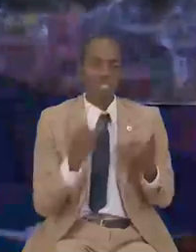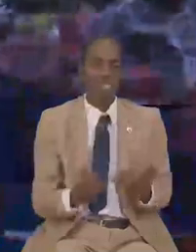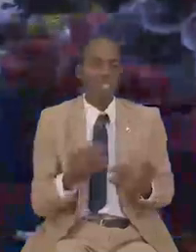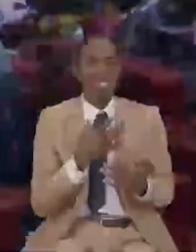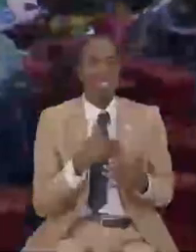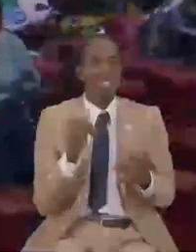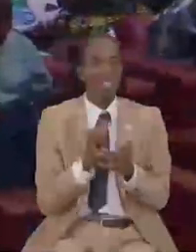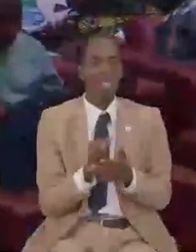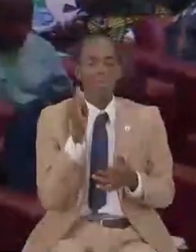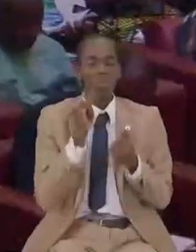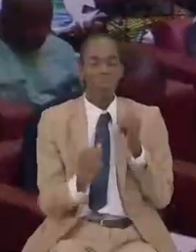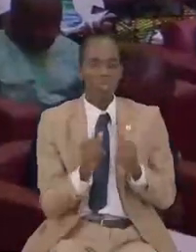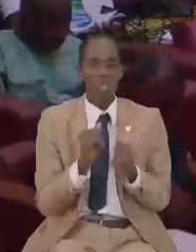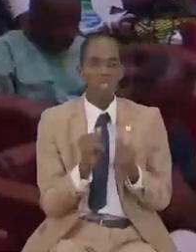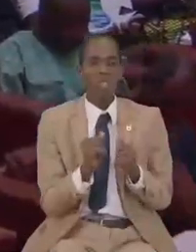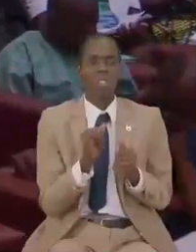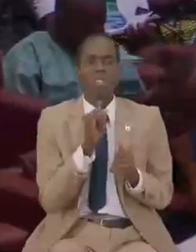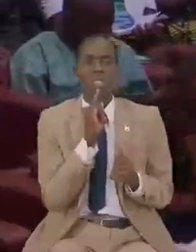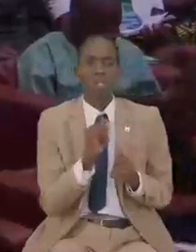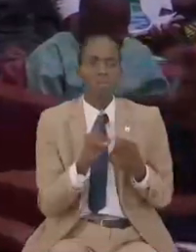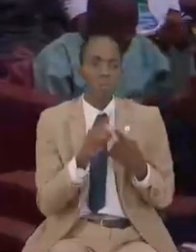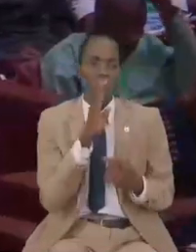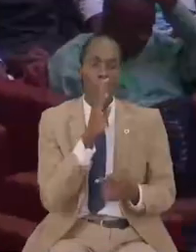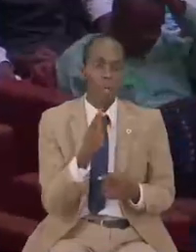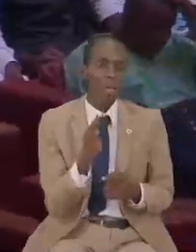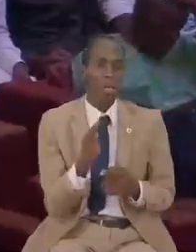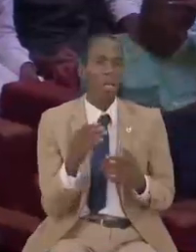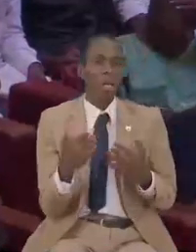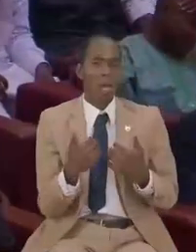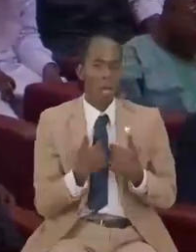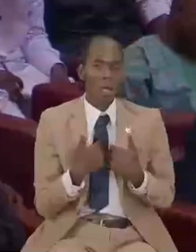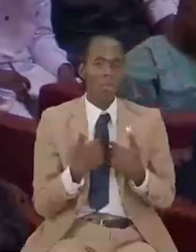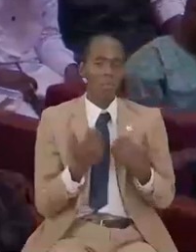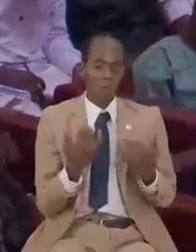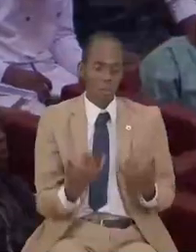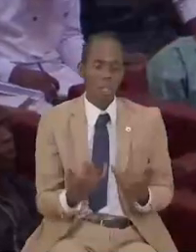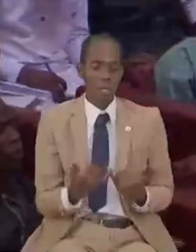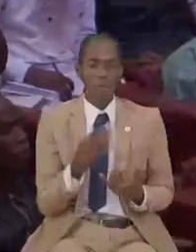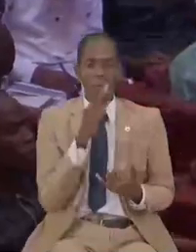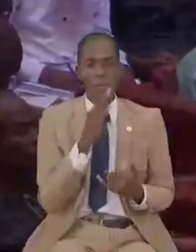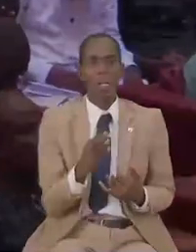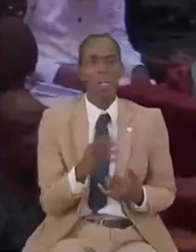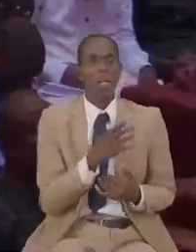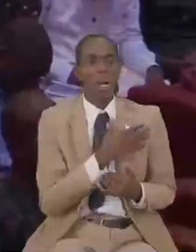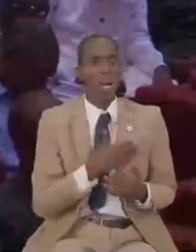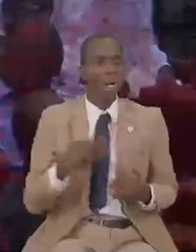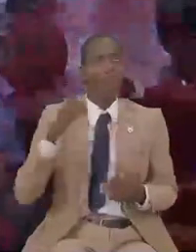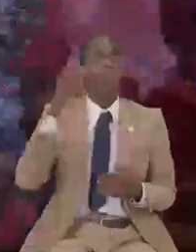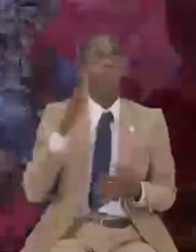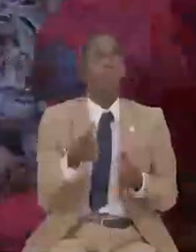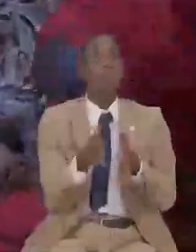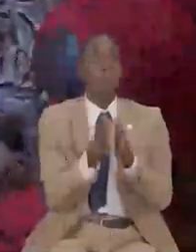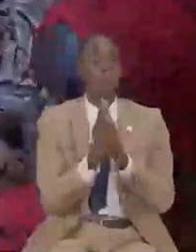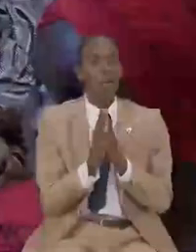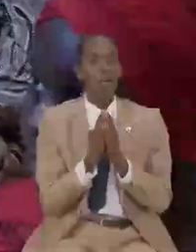Ce qui est, a déjà été, et ce qui sera, a déjà été, et Dieu ramène ce qui est